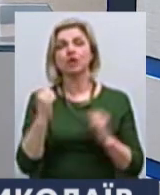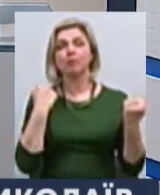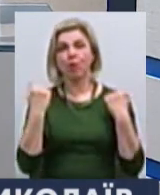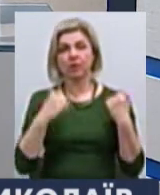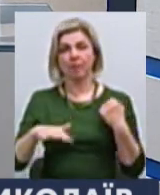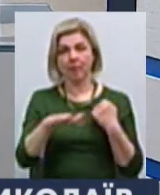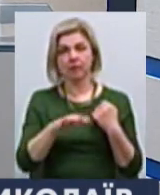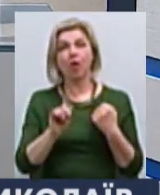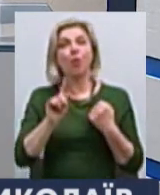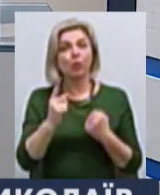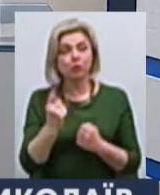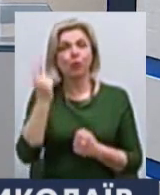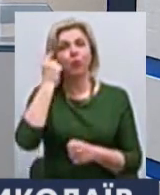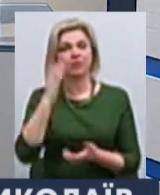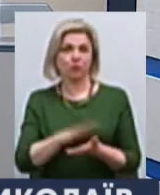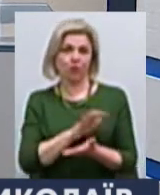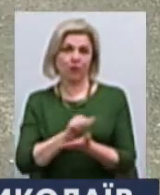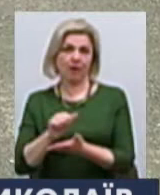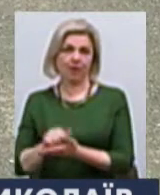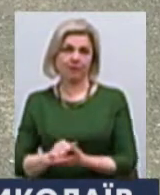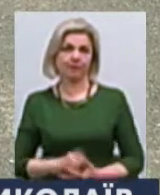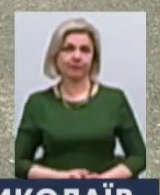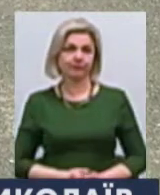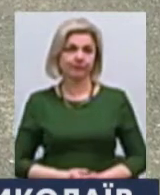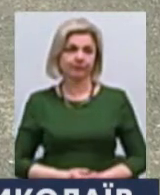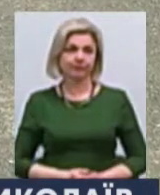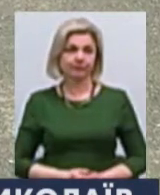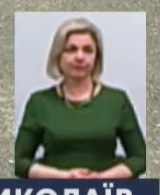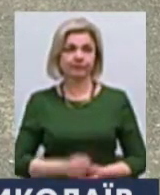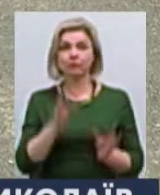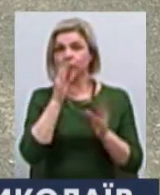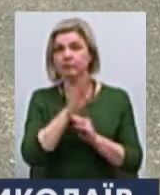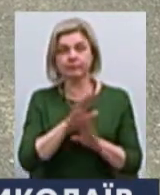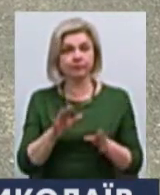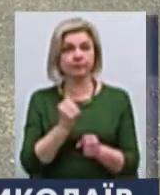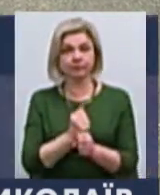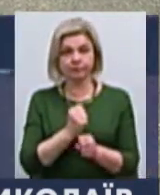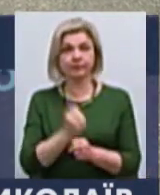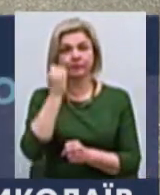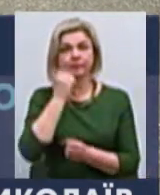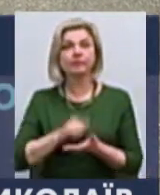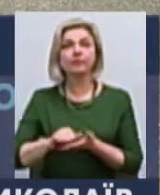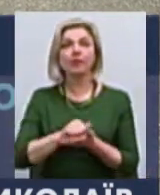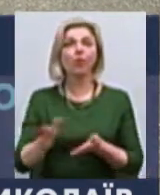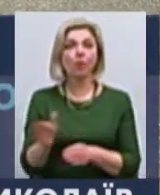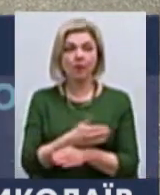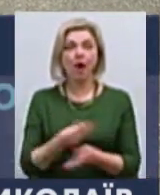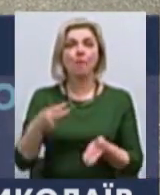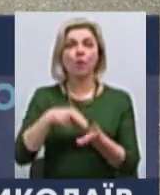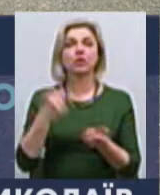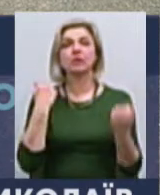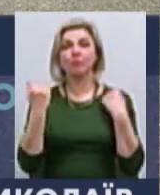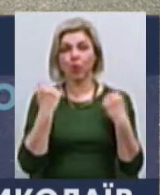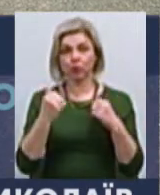Чому, дізнавались кореспонденти Суспільного. Встигли зробити, вони зняли старий асфальт, поставили спортивні споруди і